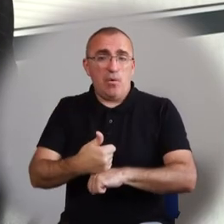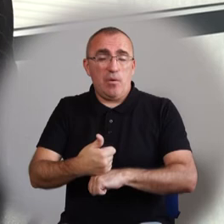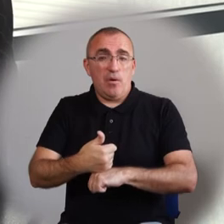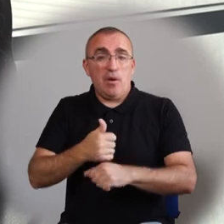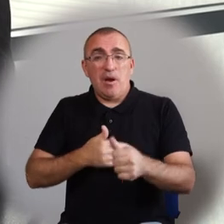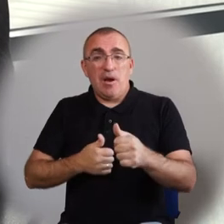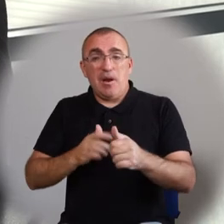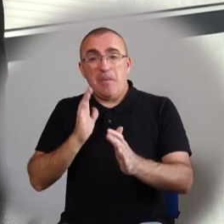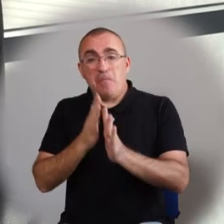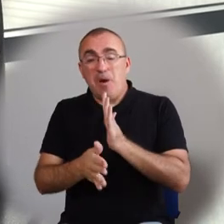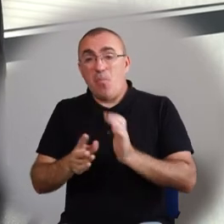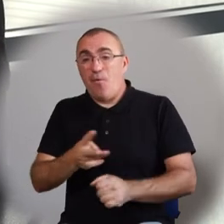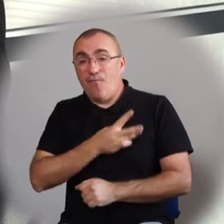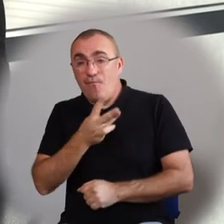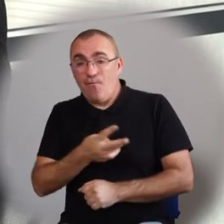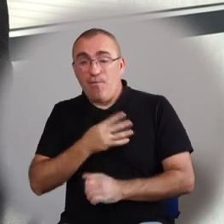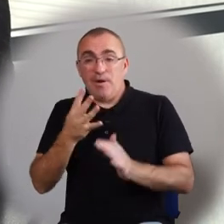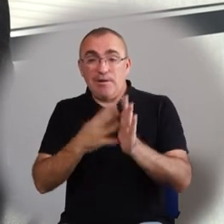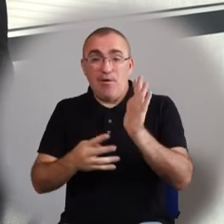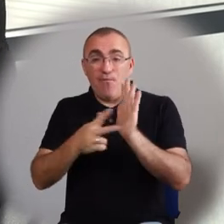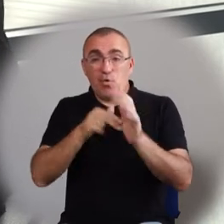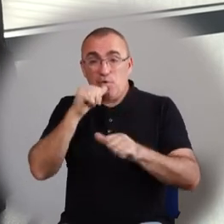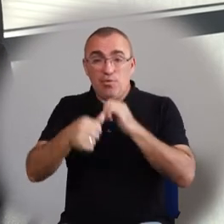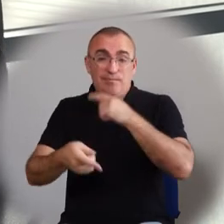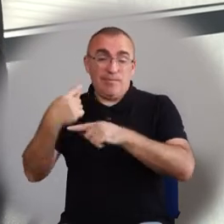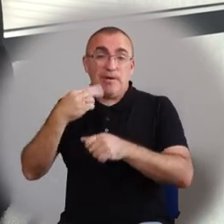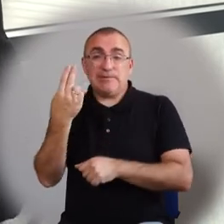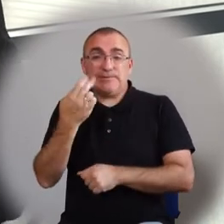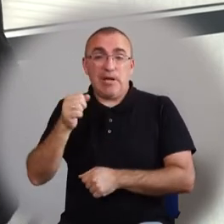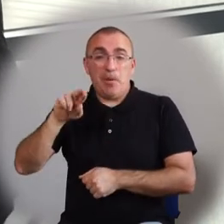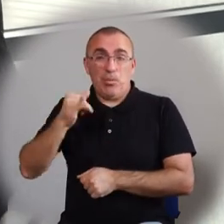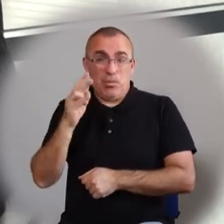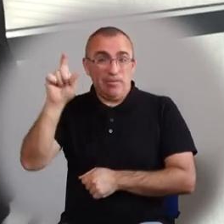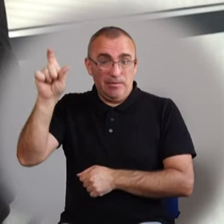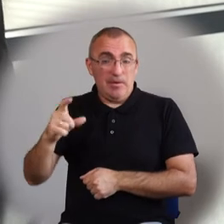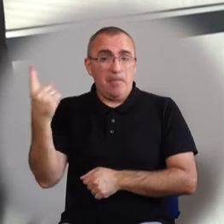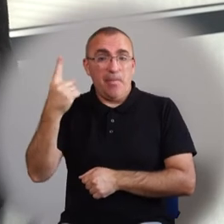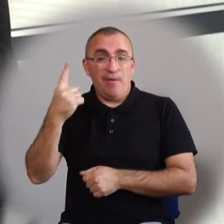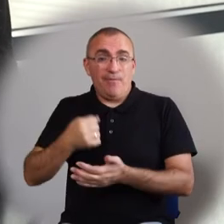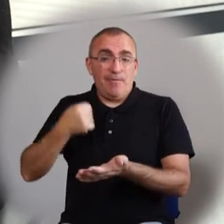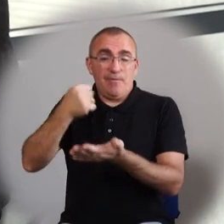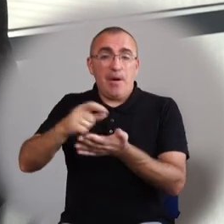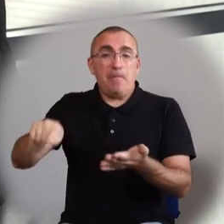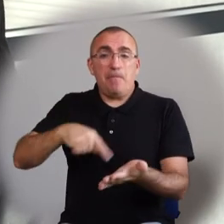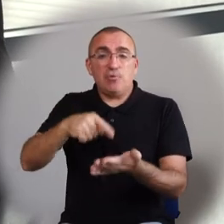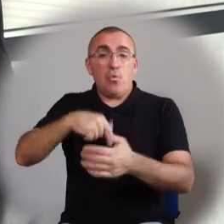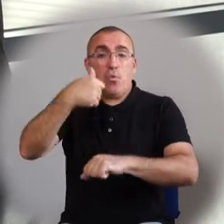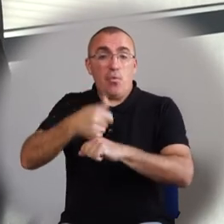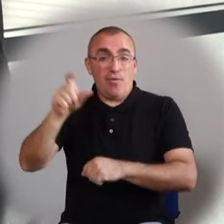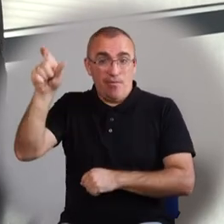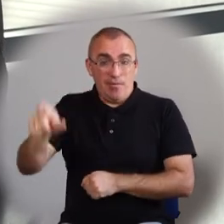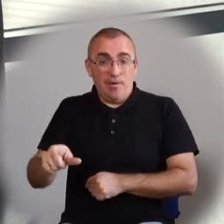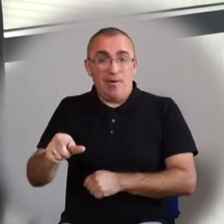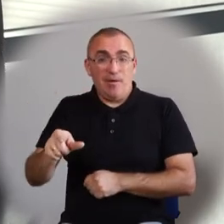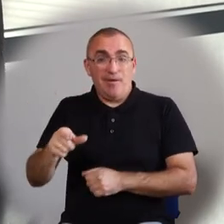голови, мимоволі повертаюся в 1998 рік, коли Степан Цепюк вперше балотувався на посаду